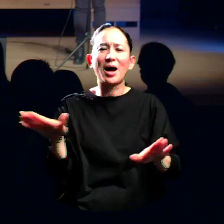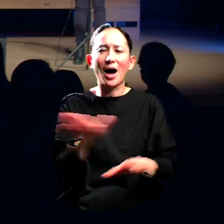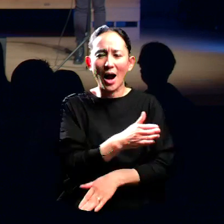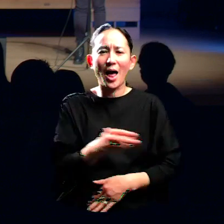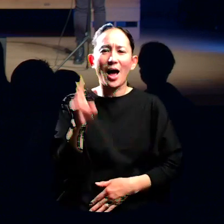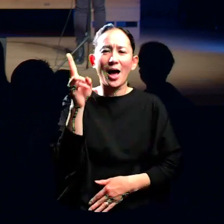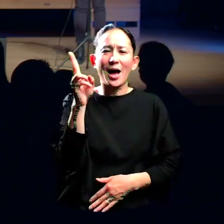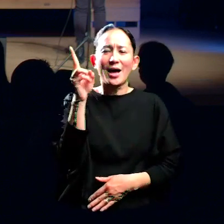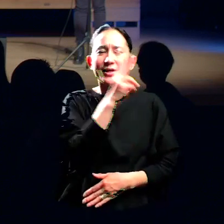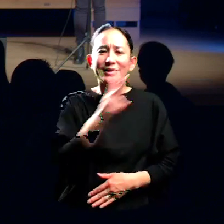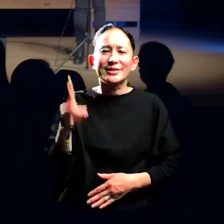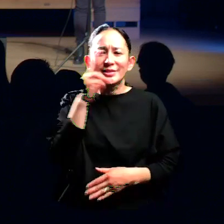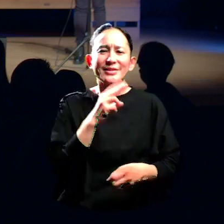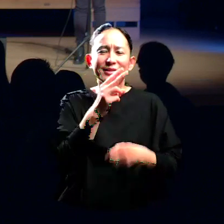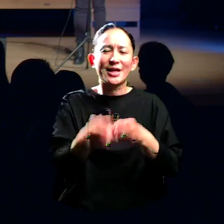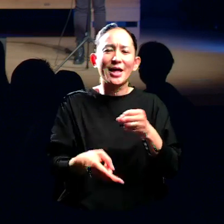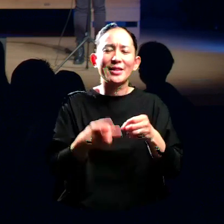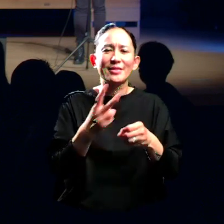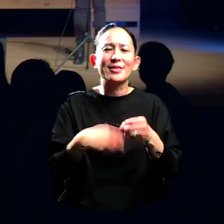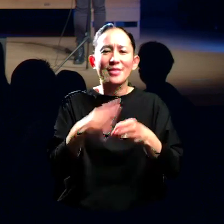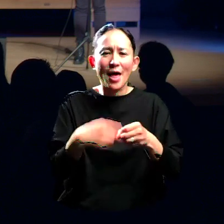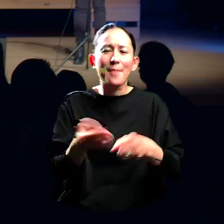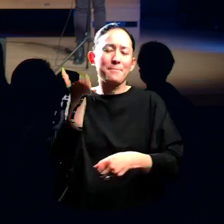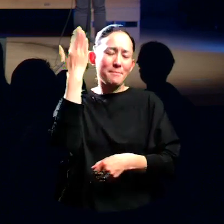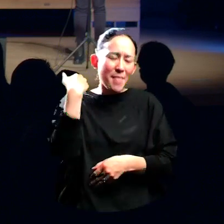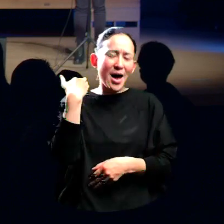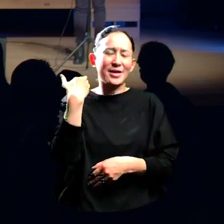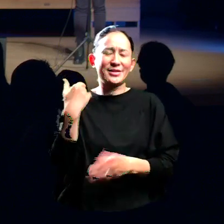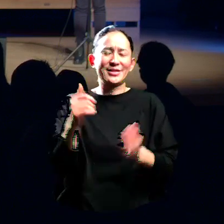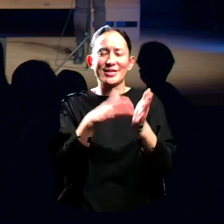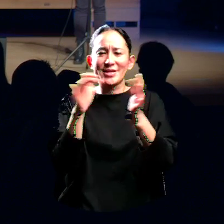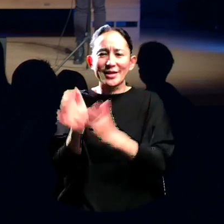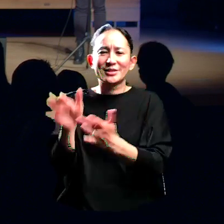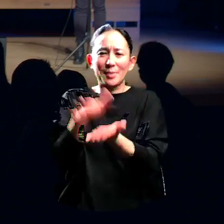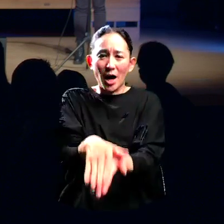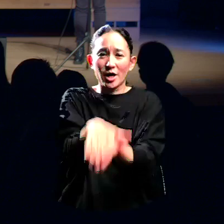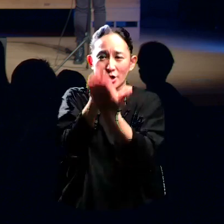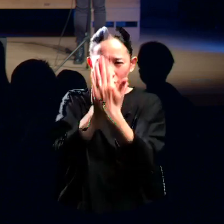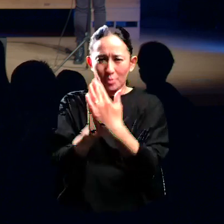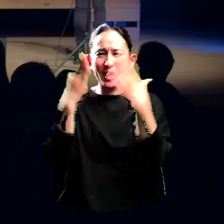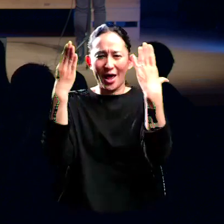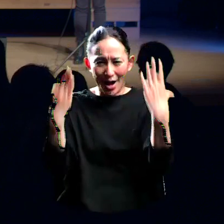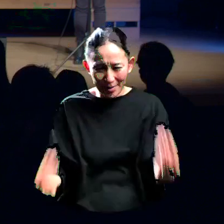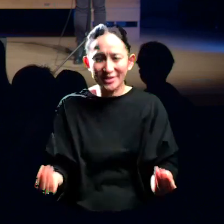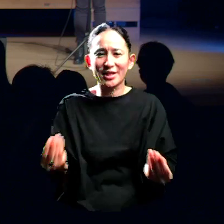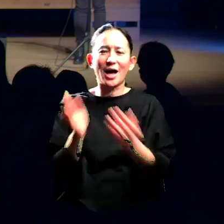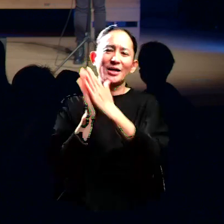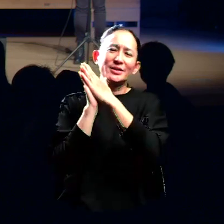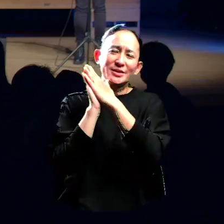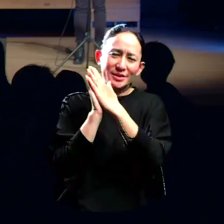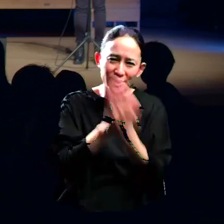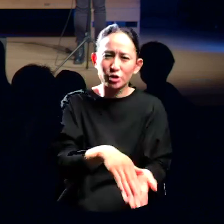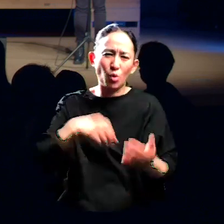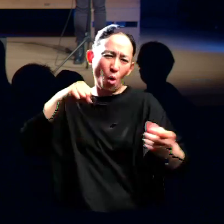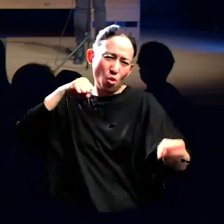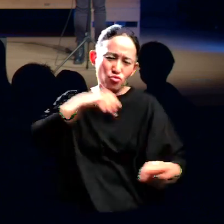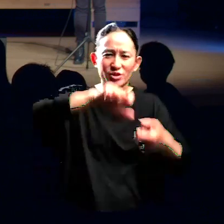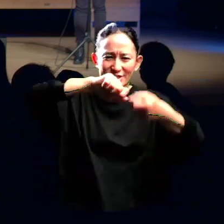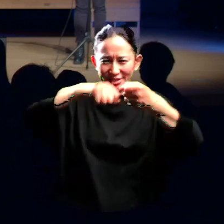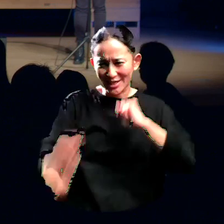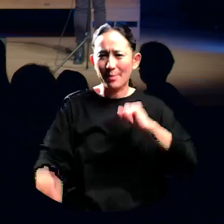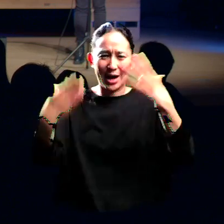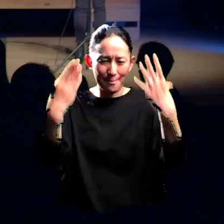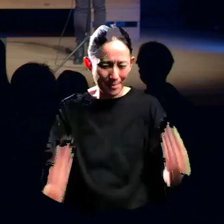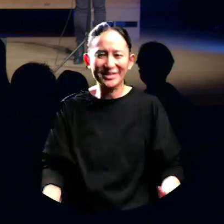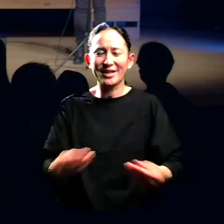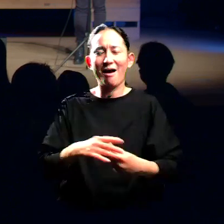が墓から蘇り死を打ち破られました。 Just as we sang and declared, He is alive. 2,000 years ago, Jesus rose from the grave